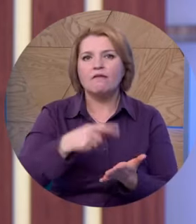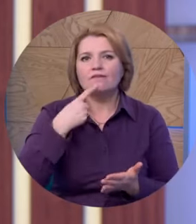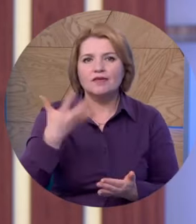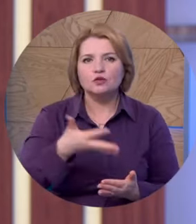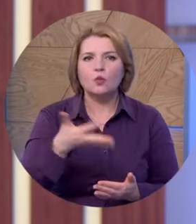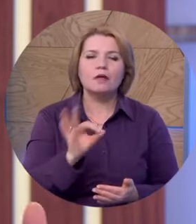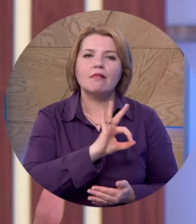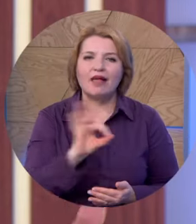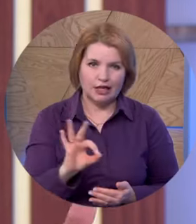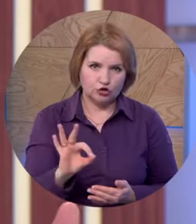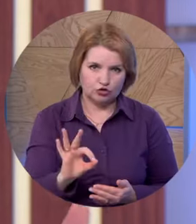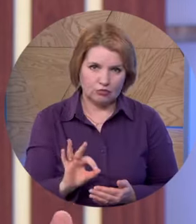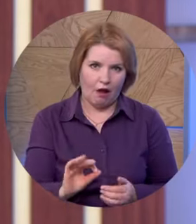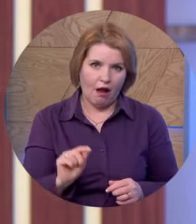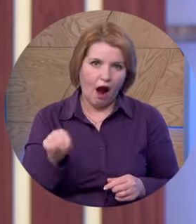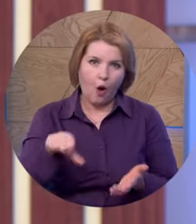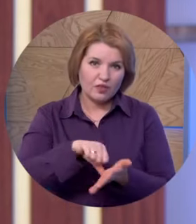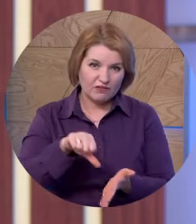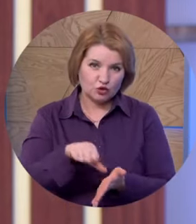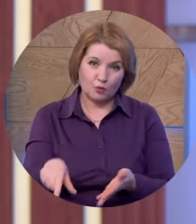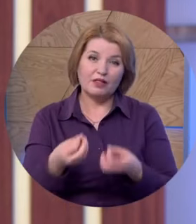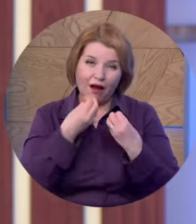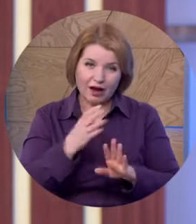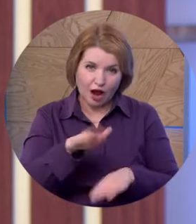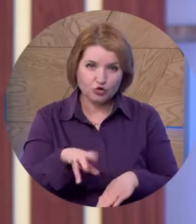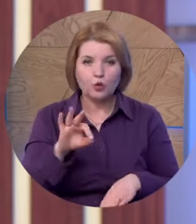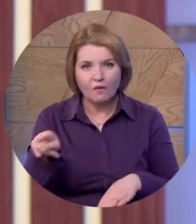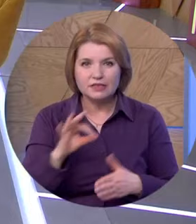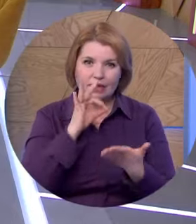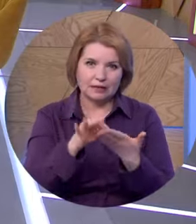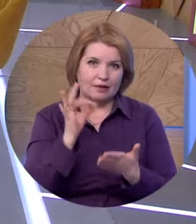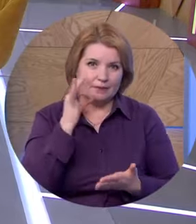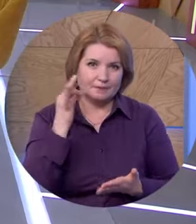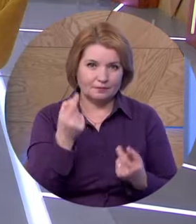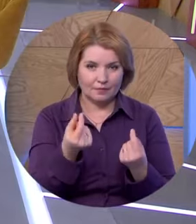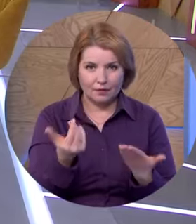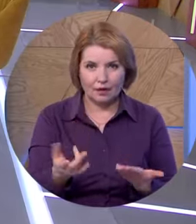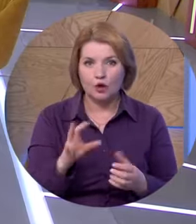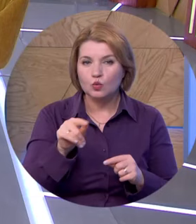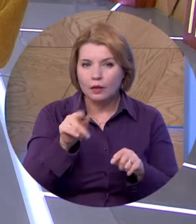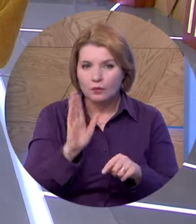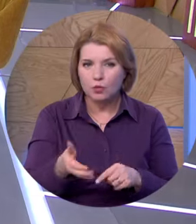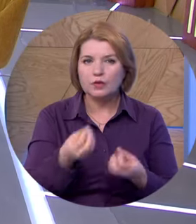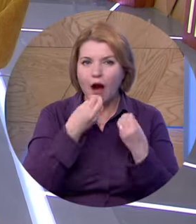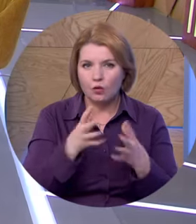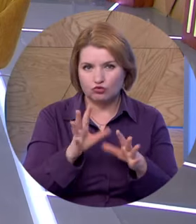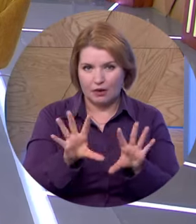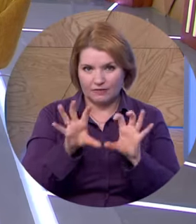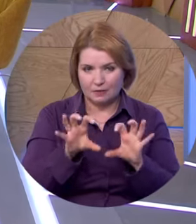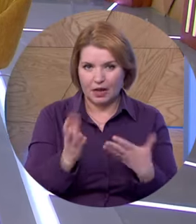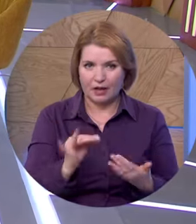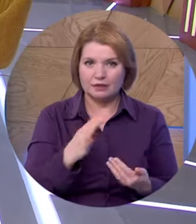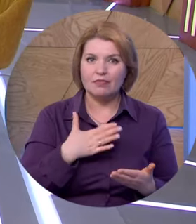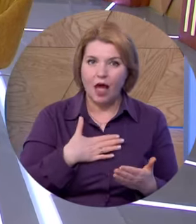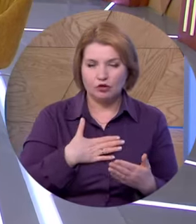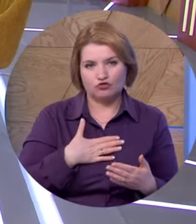что он выступил хорошо, если мы действительно понимаем, что это будет способствовать его развитию. Опять-таки, это зависит от границ личности. личное восприятие, нашего воспитания, ну, не знаю, в